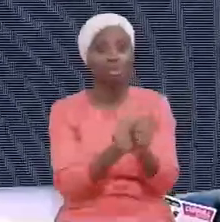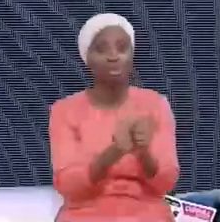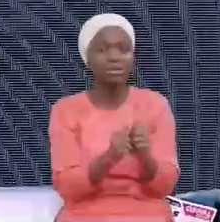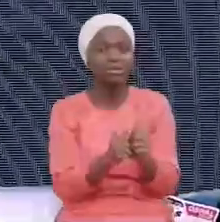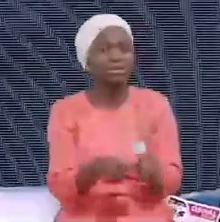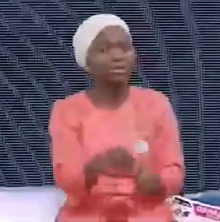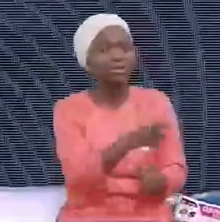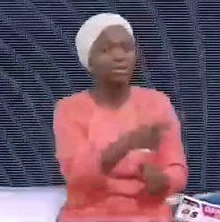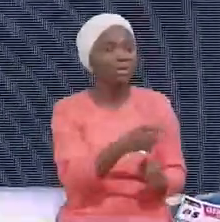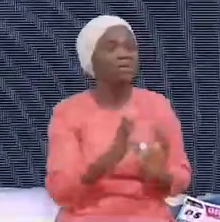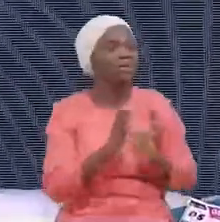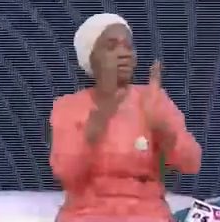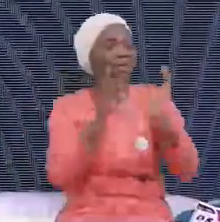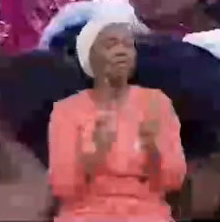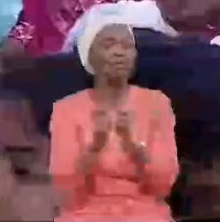Ils crient et ils crient tous.